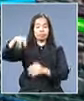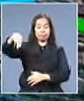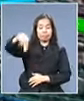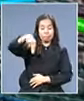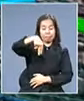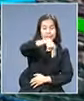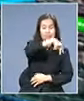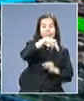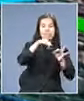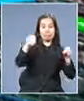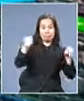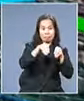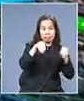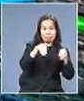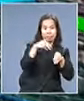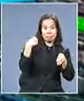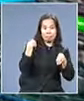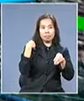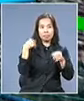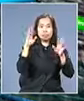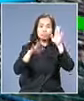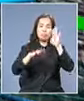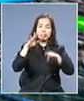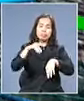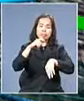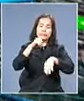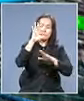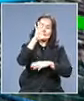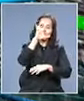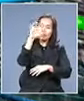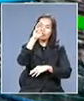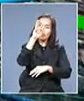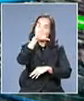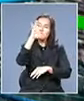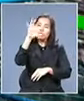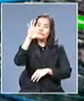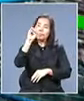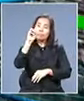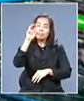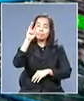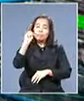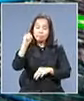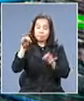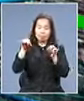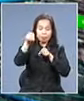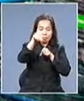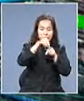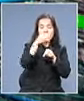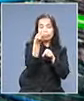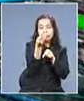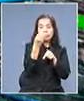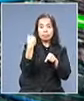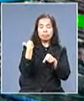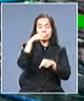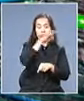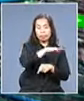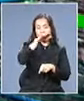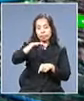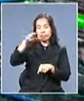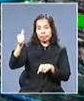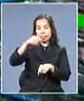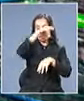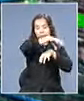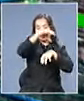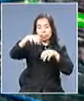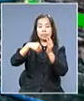ทางมาที่คลองพดุงนั้นแค่ประมาณแค่550เมตรเท่านั้นนะครับซึ่งท่านผู้ชมสามารถจอดได้ใน4ที่นี้นะครับในสัญลักษณ์สีน้ำเ